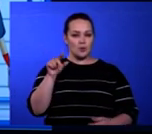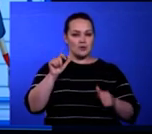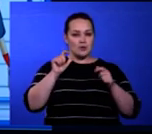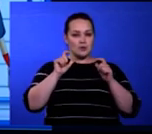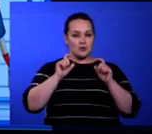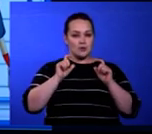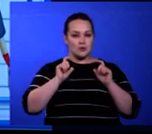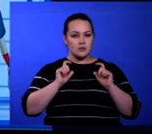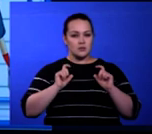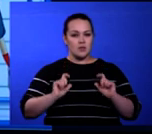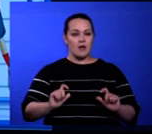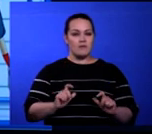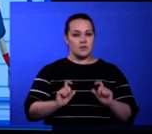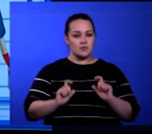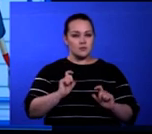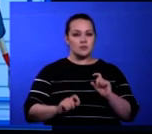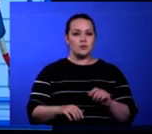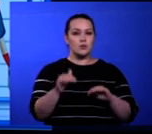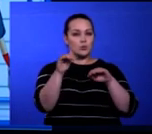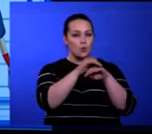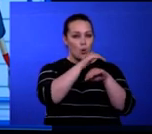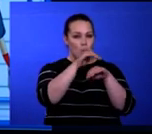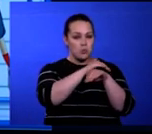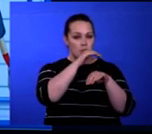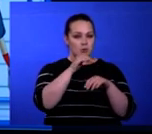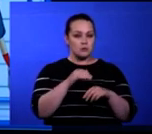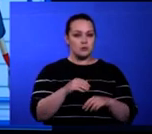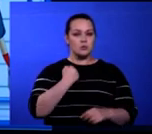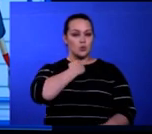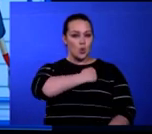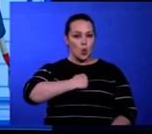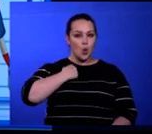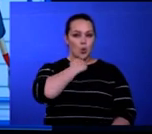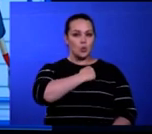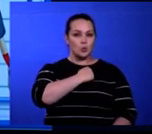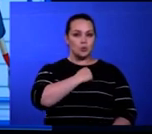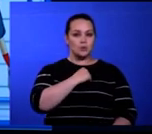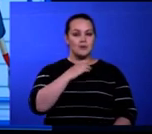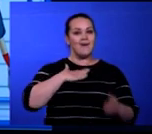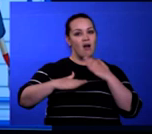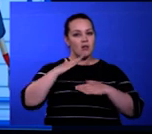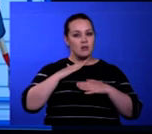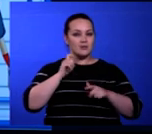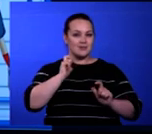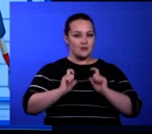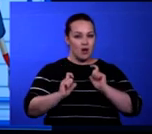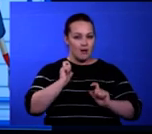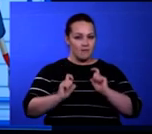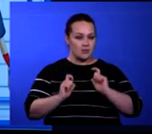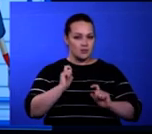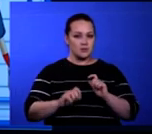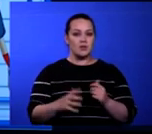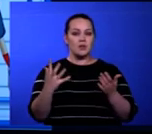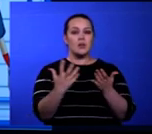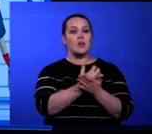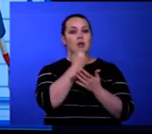антонимы. Добрый, злой, радость, зависть.